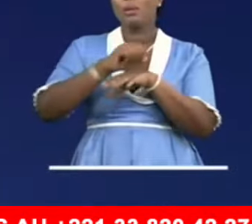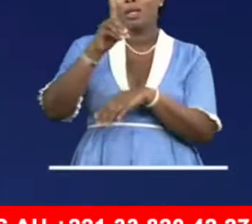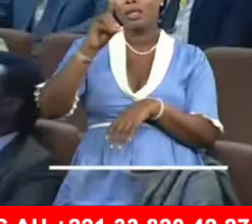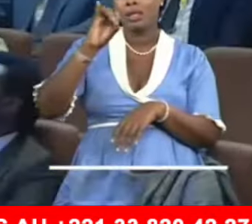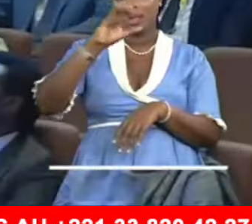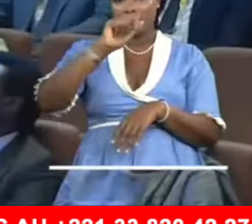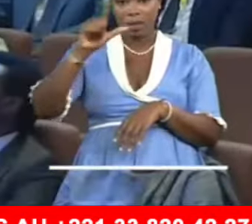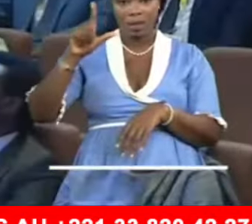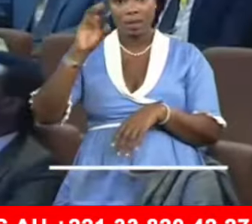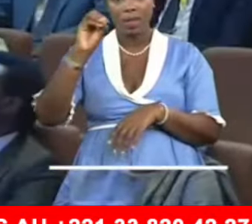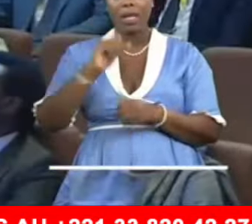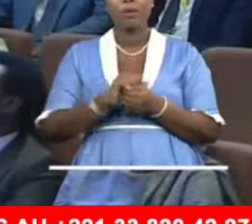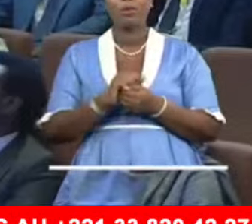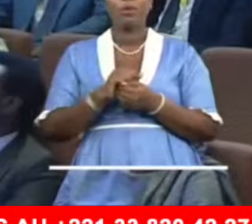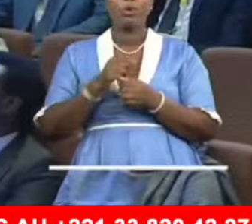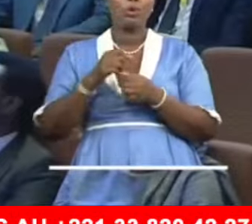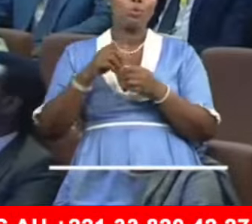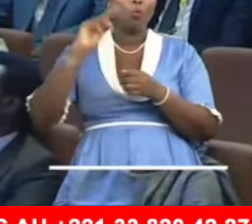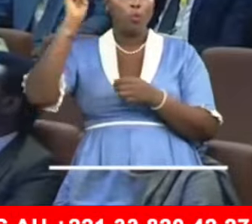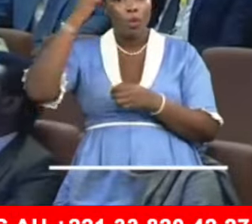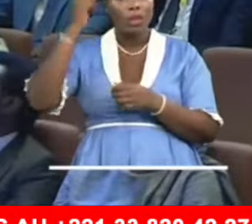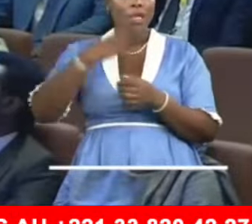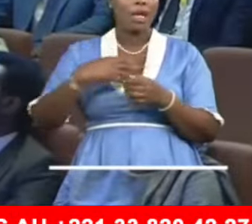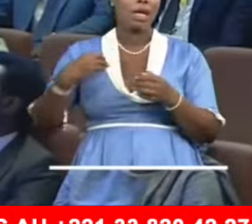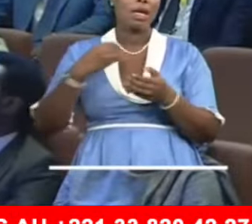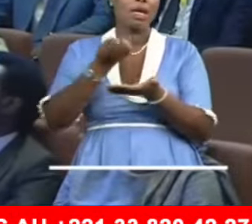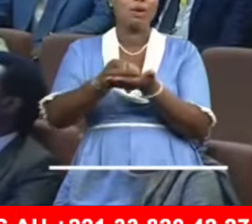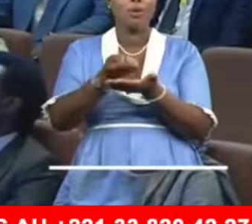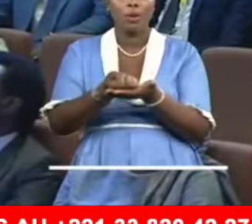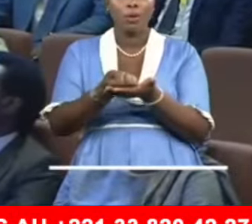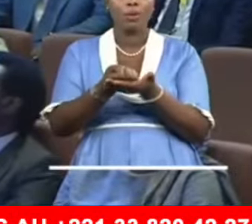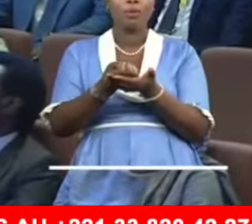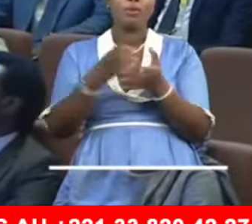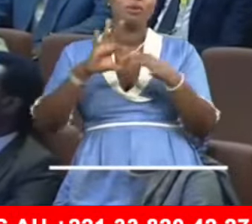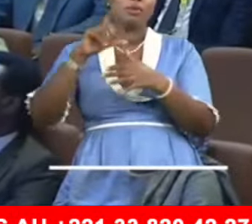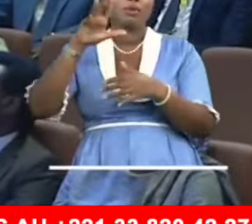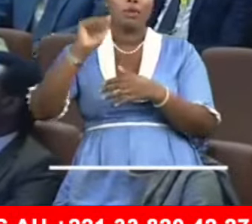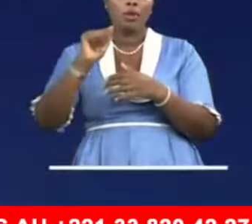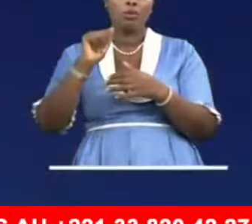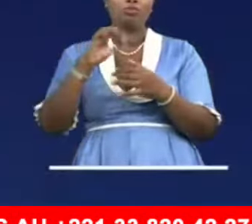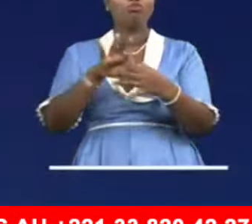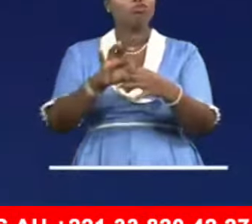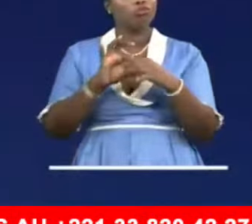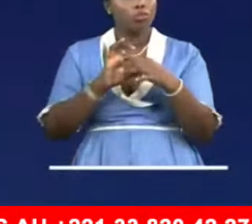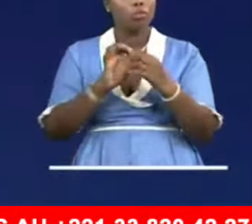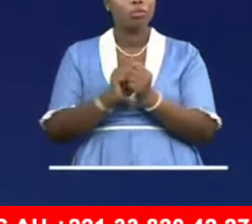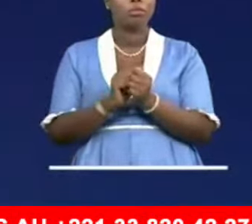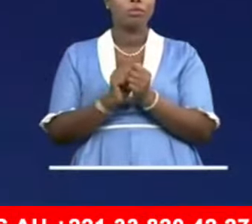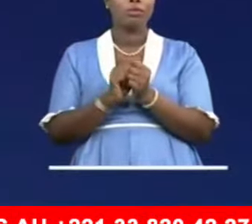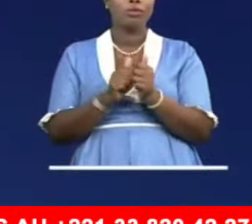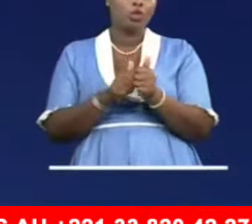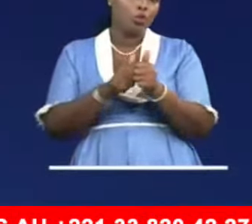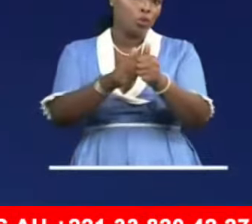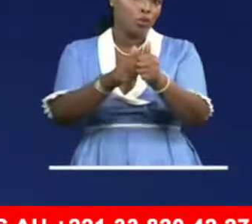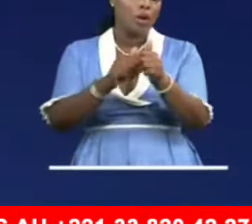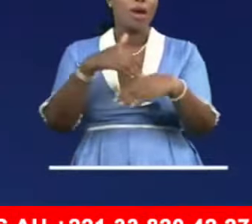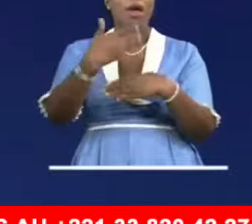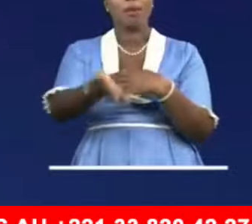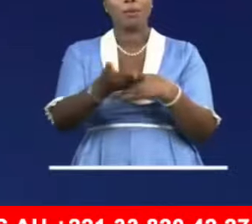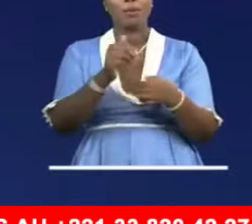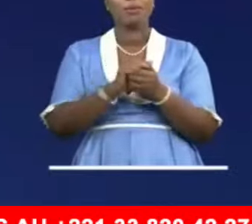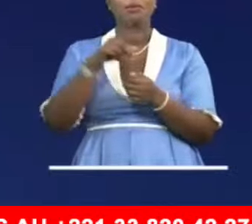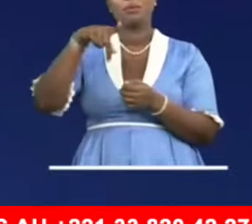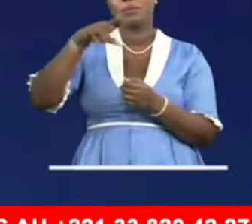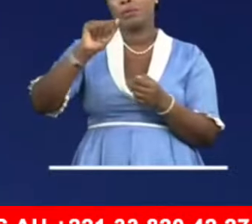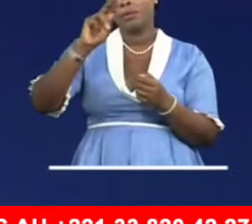de la planification et des politiques économiques au ministère de l'économie du Plan et de la Coopération suivra ensuite le panel